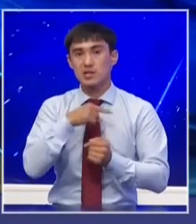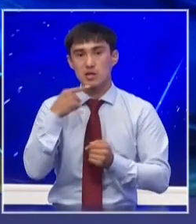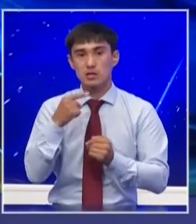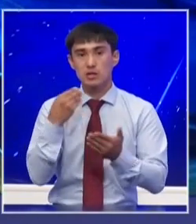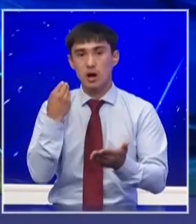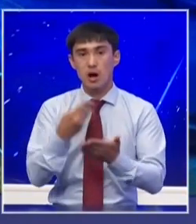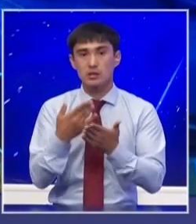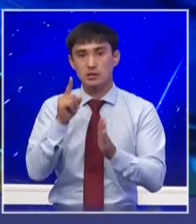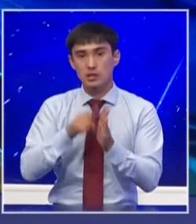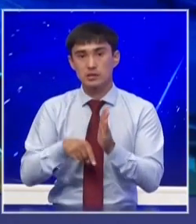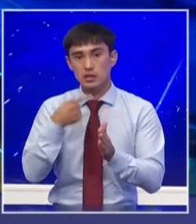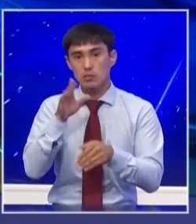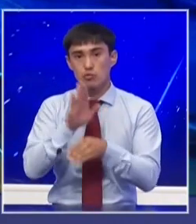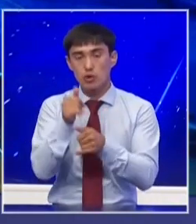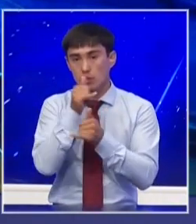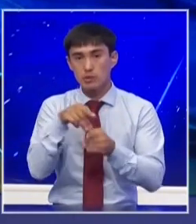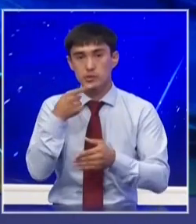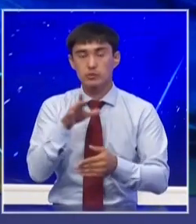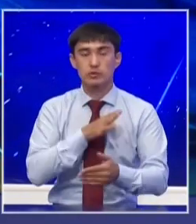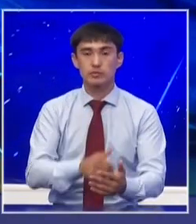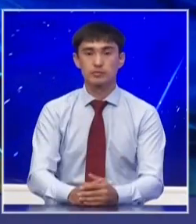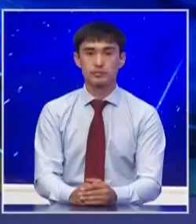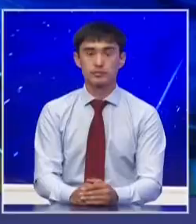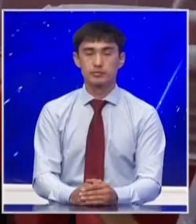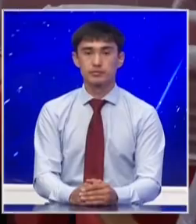етіңді арзан сат деп бұйыра алмаймыз деп отыр.